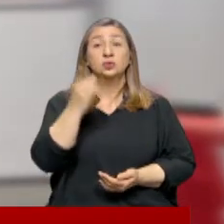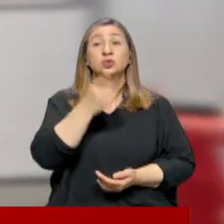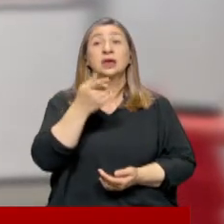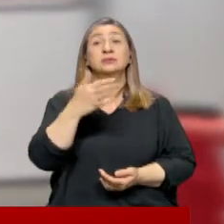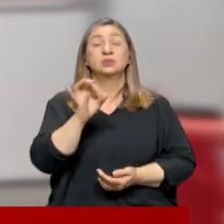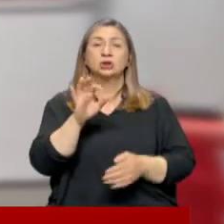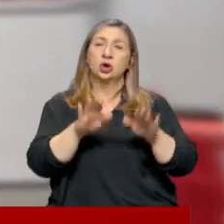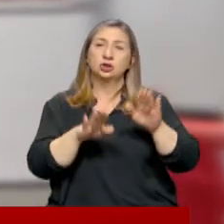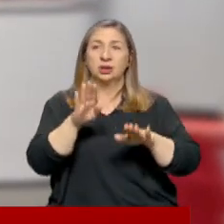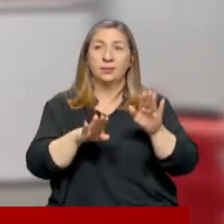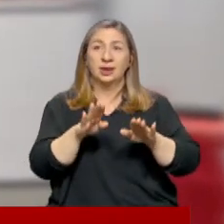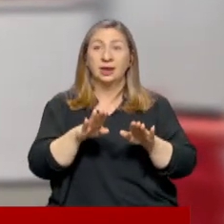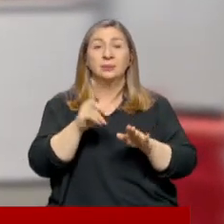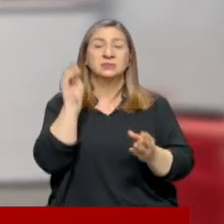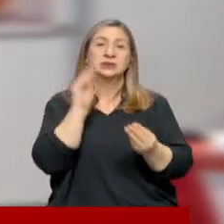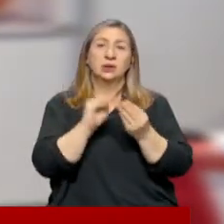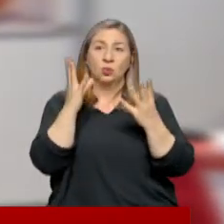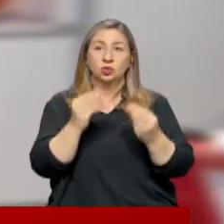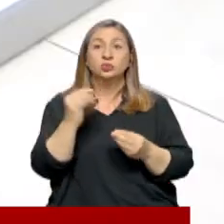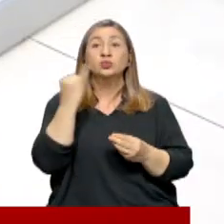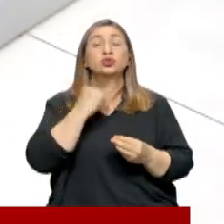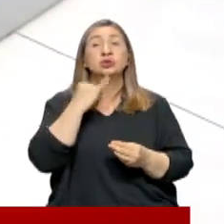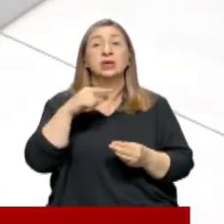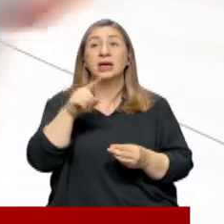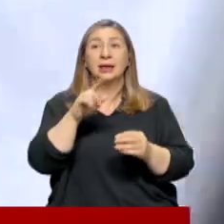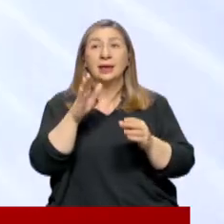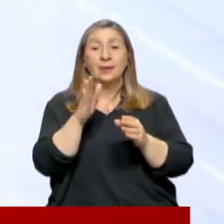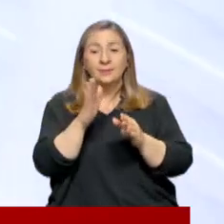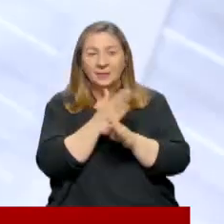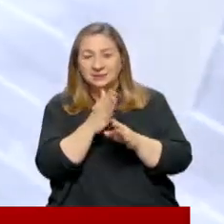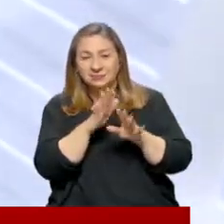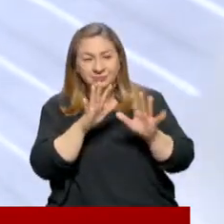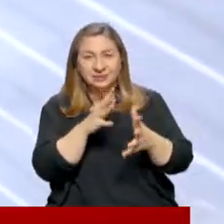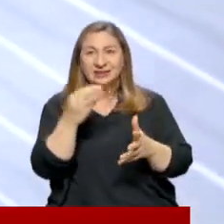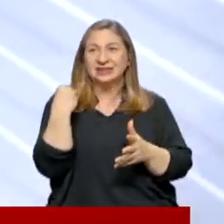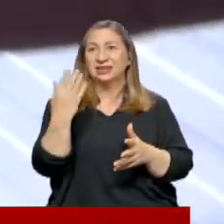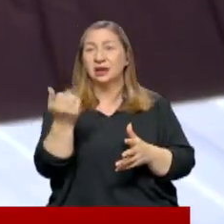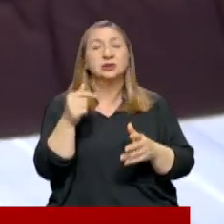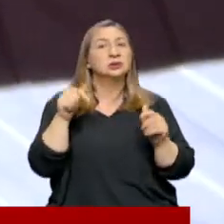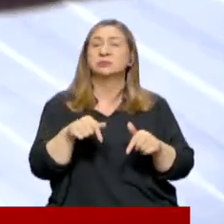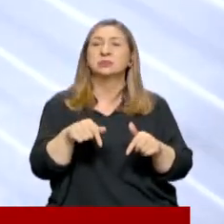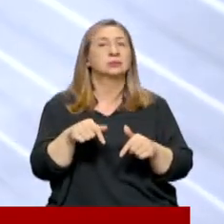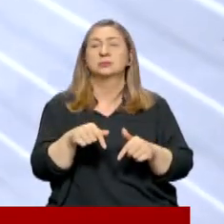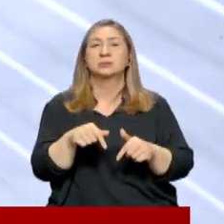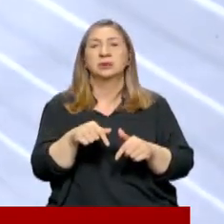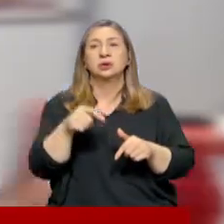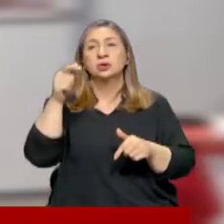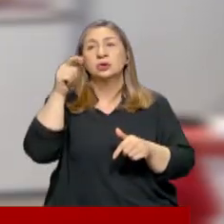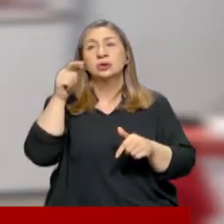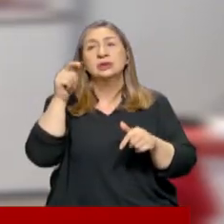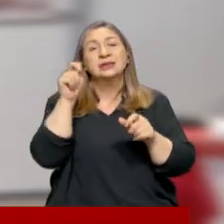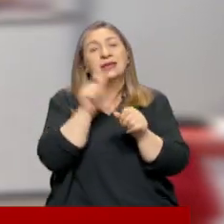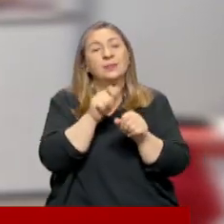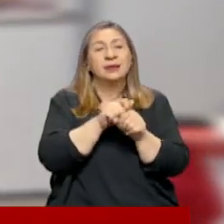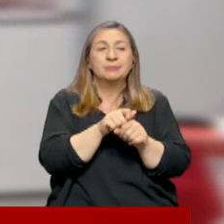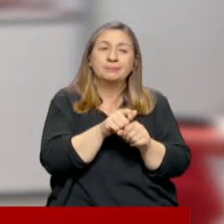%60 ortalama bir zam geldi. Hani müşteri ürünü arızalandığı zaman gelir yenisini alırdı ama şimdi diyor ki yani